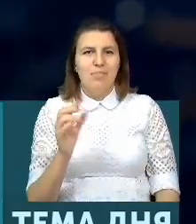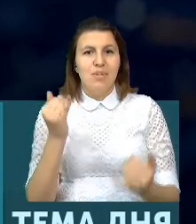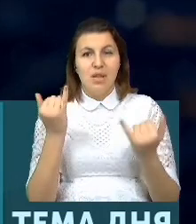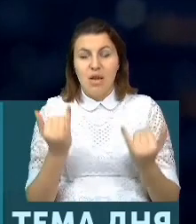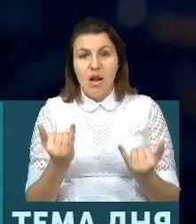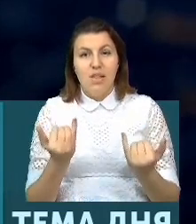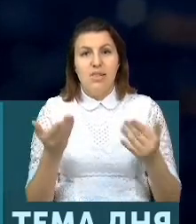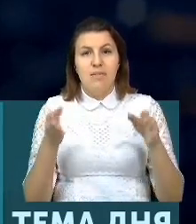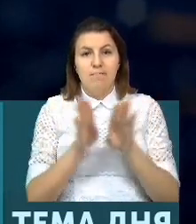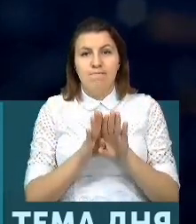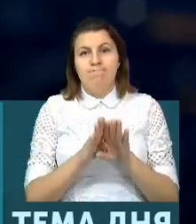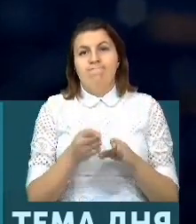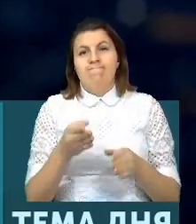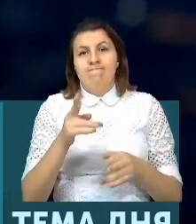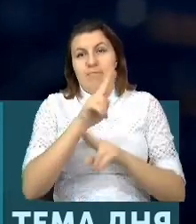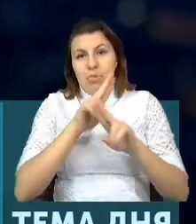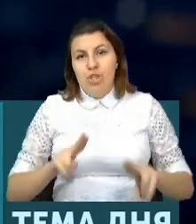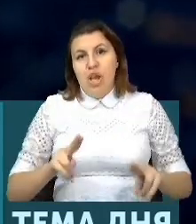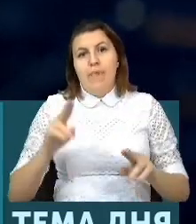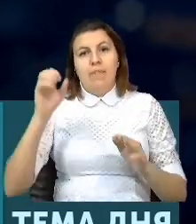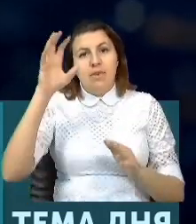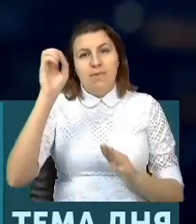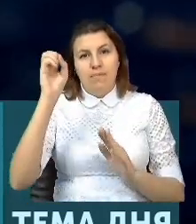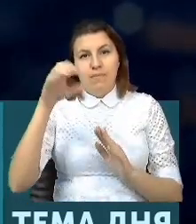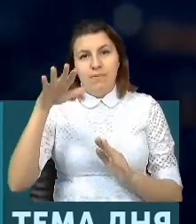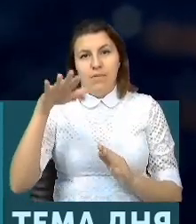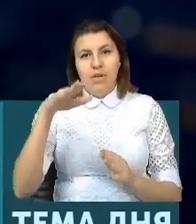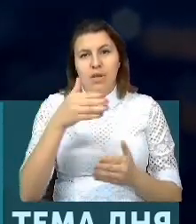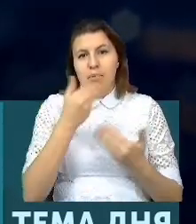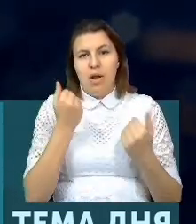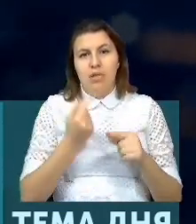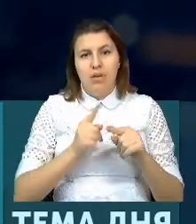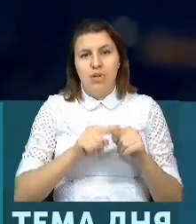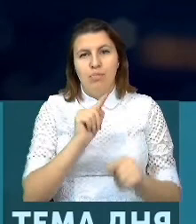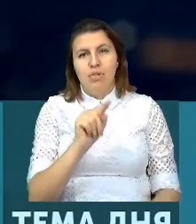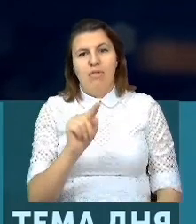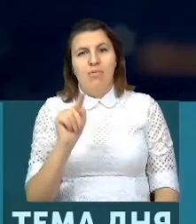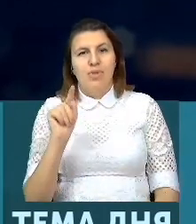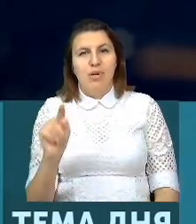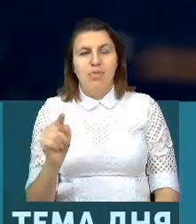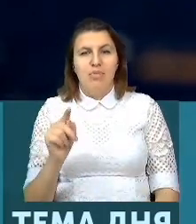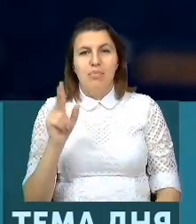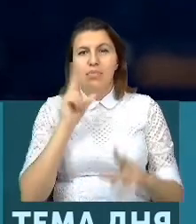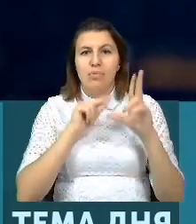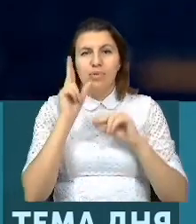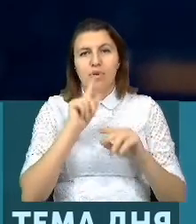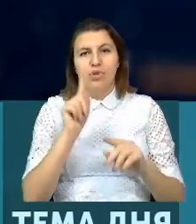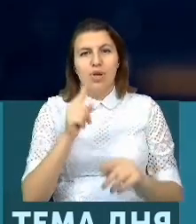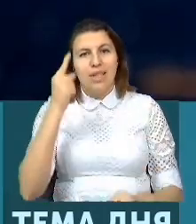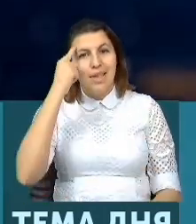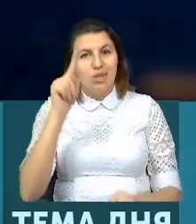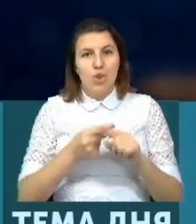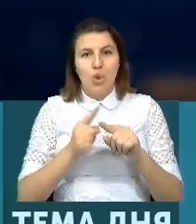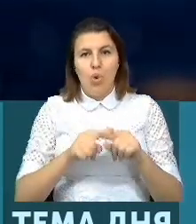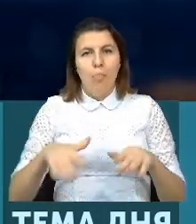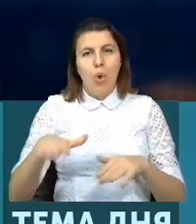опечатані, там немає світла. На цьому ставимо три крапки. Сподіваємось, що з ініціатором цього простору